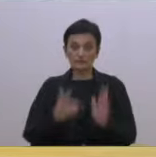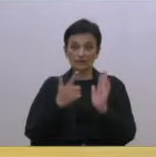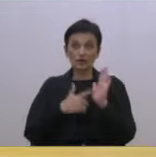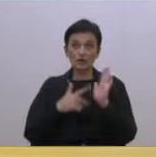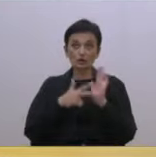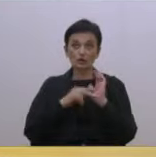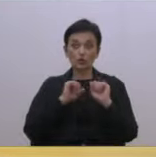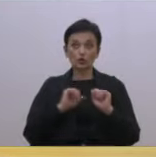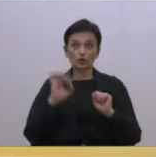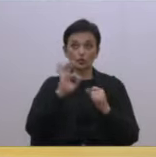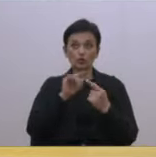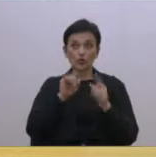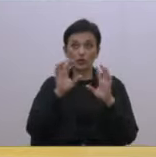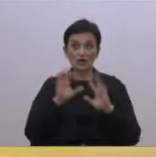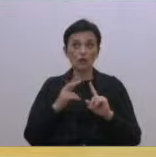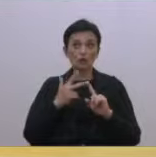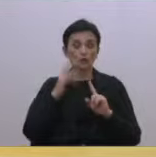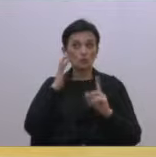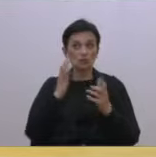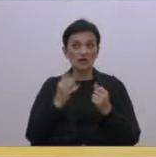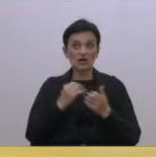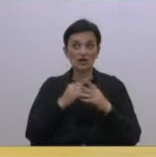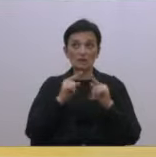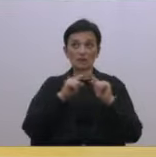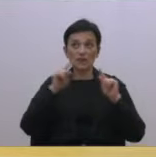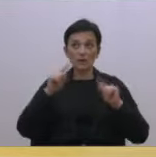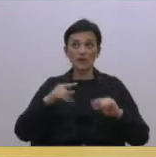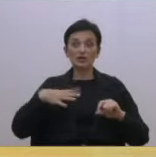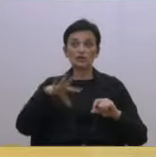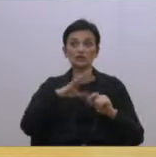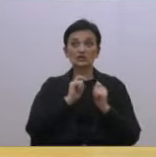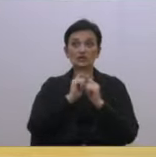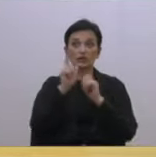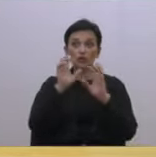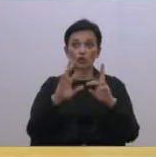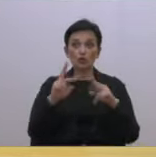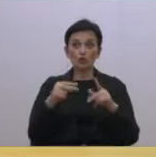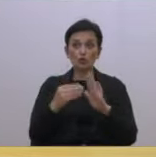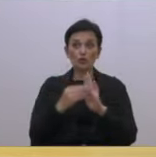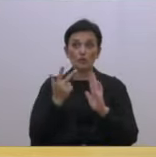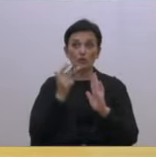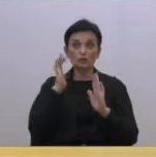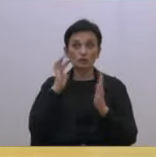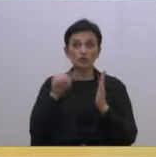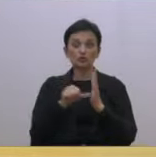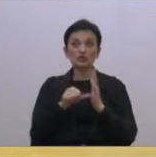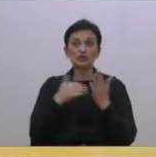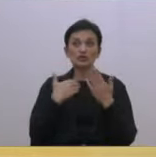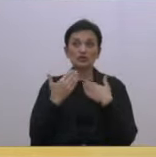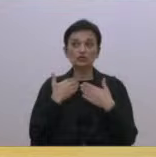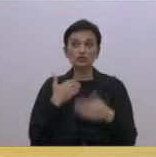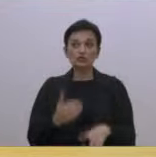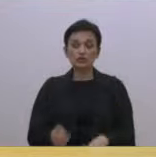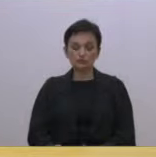სამოცდათვრამეტი მოხრე ნულ წინააღმდეგ კანონ მესამე მოსმენით მიღებული. ამავე პაკეტში საქართველოს საგადასახადო კოდექსის ცვლილება მესამე მოსმენით ხო ჩართოთ კენჭისყრის რეჟიმში.